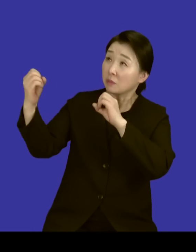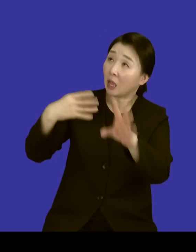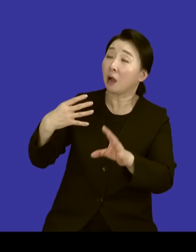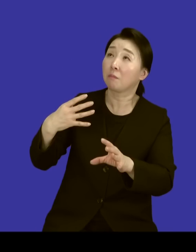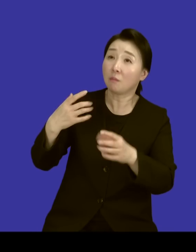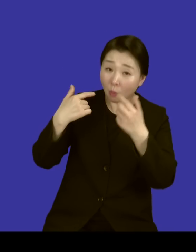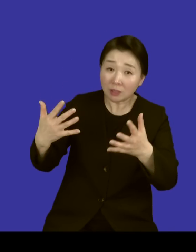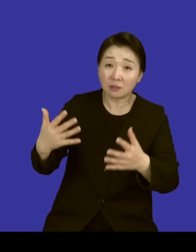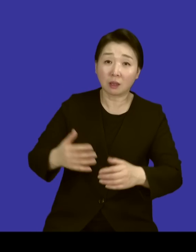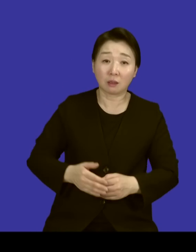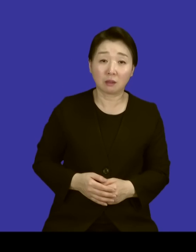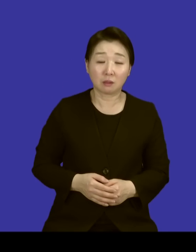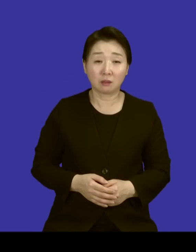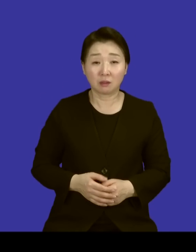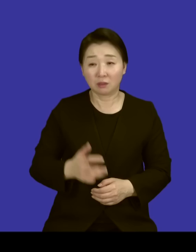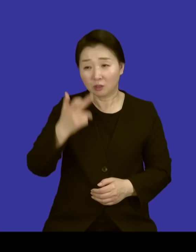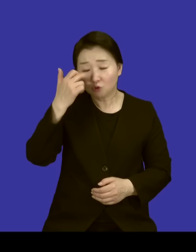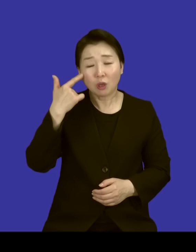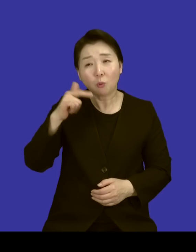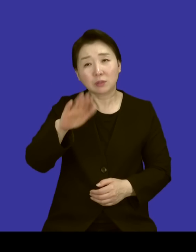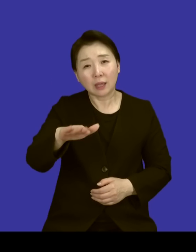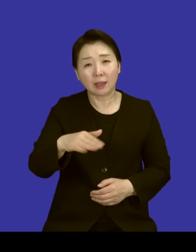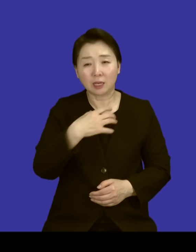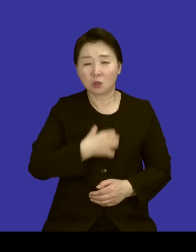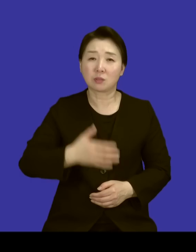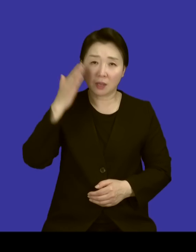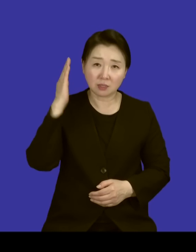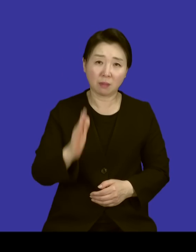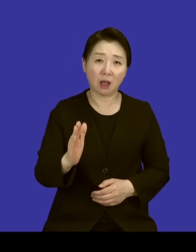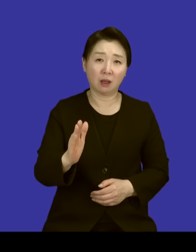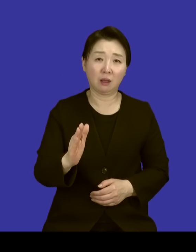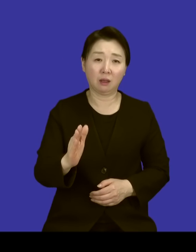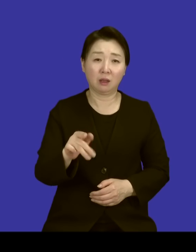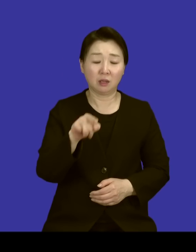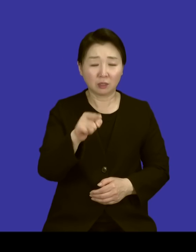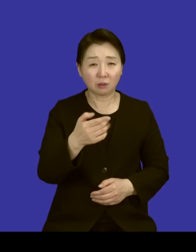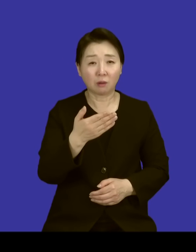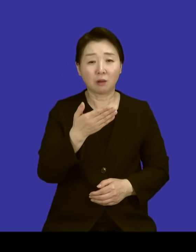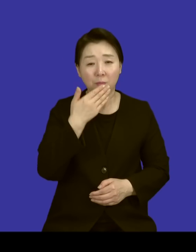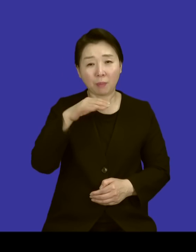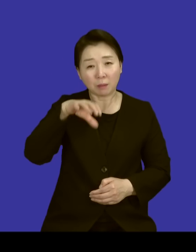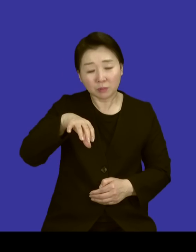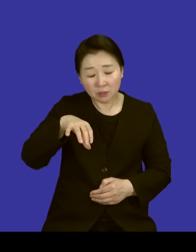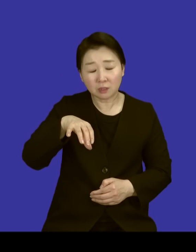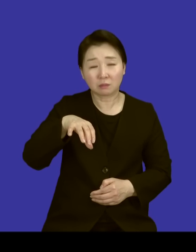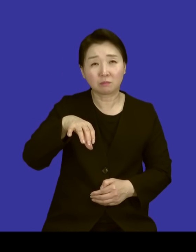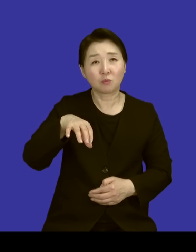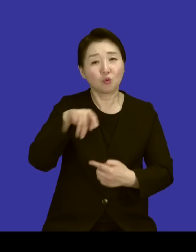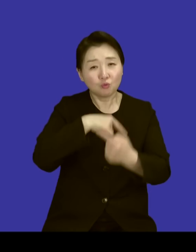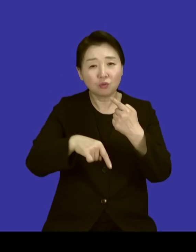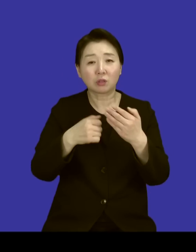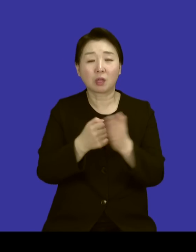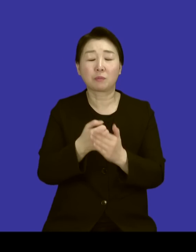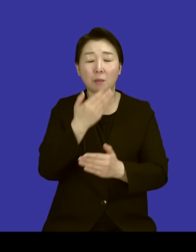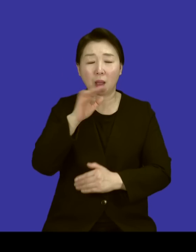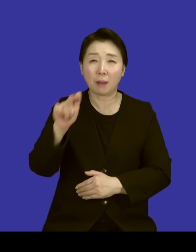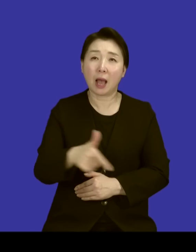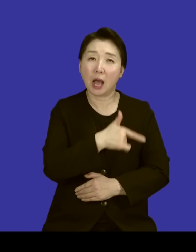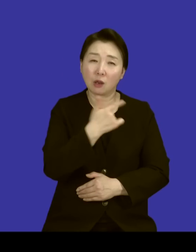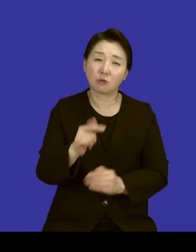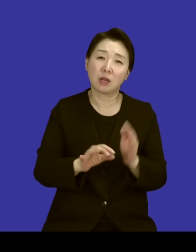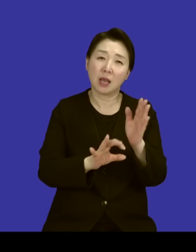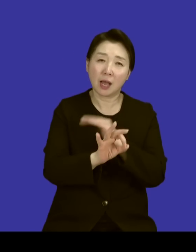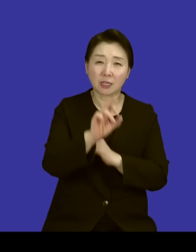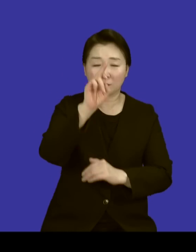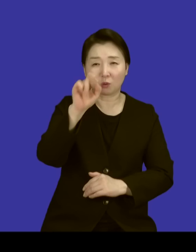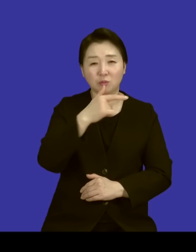네. 최 목사야 걱정하지 마라. 너는 밥집 하니까 밥은 3끼 먹게 해줄게. 이야. 그냥